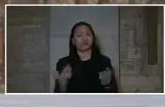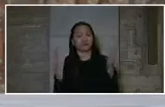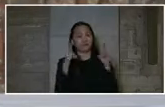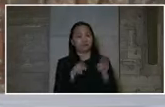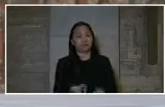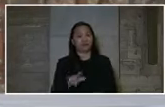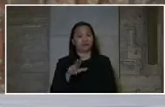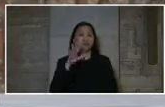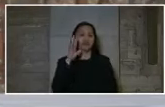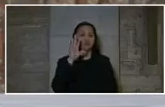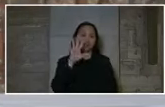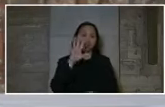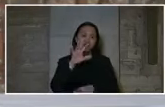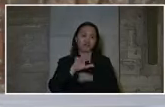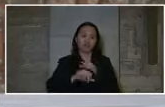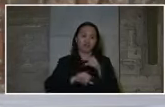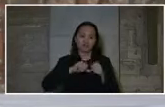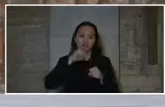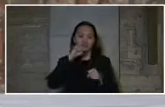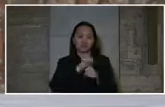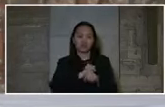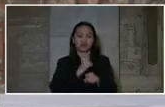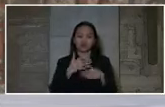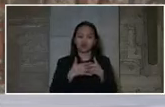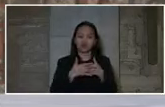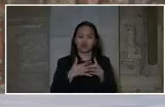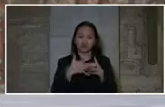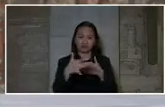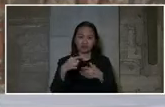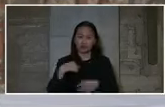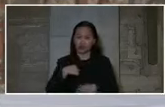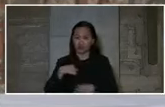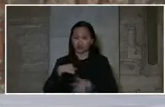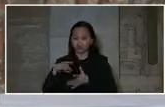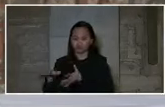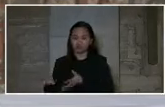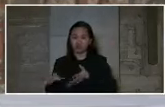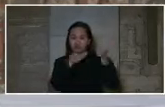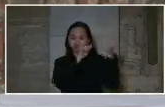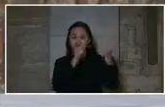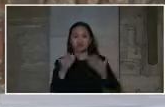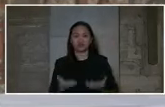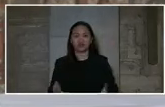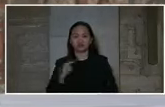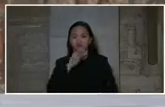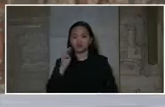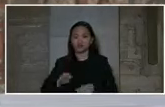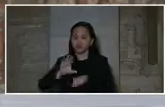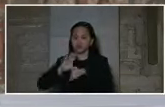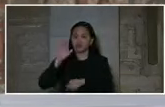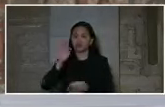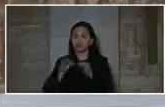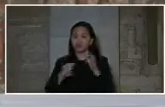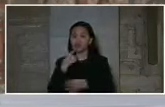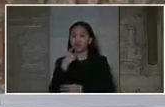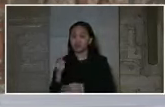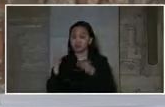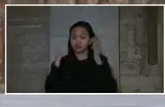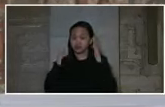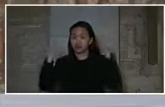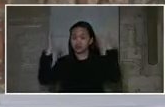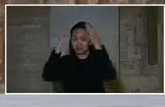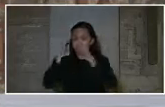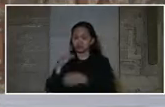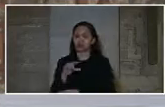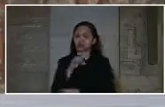5 taon mula ngayon, aalis ako dito sa Manila Cathedral pag sinabi ni Cardinal,